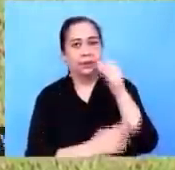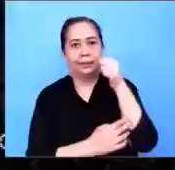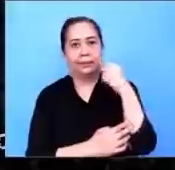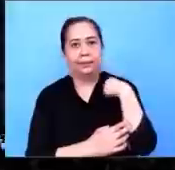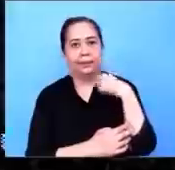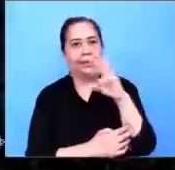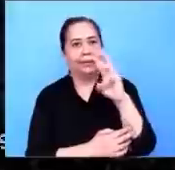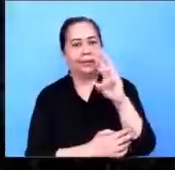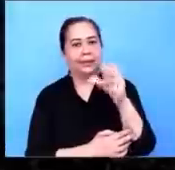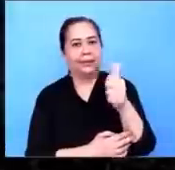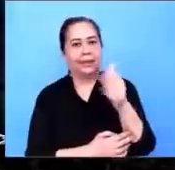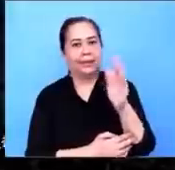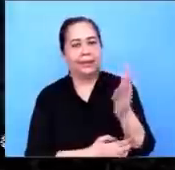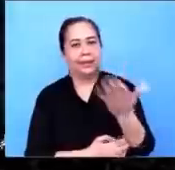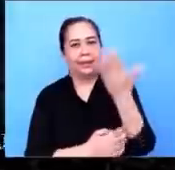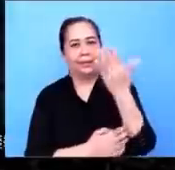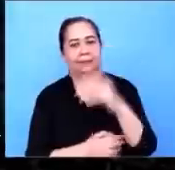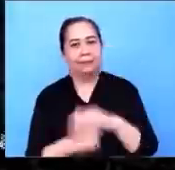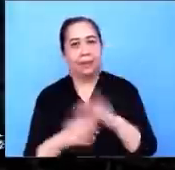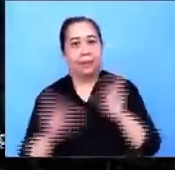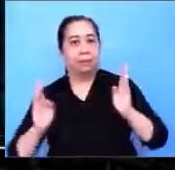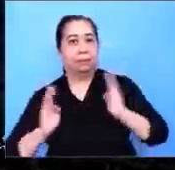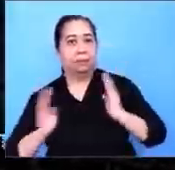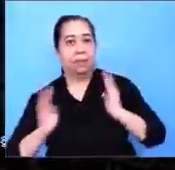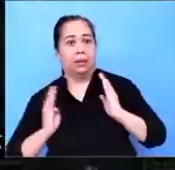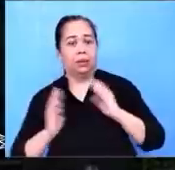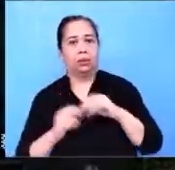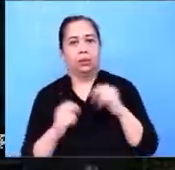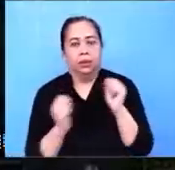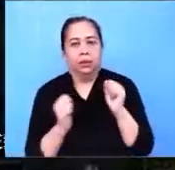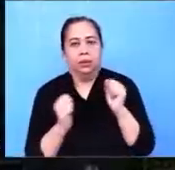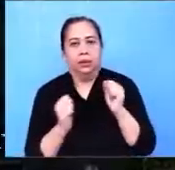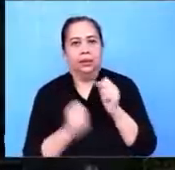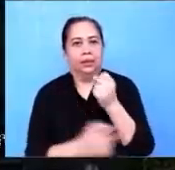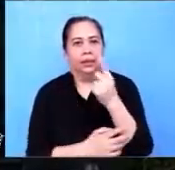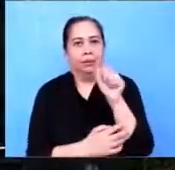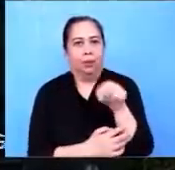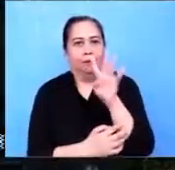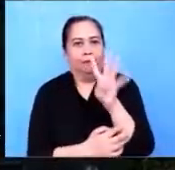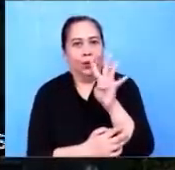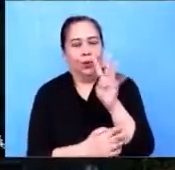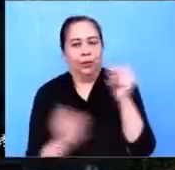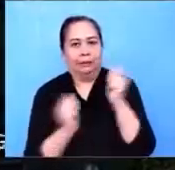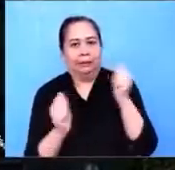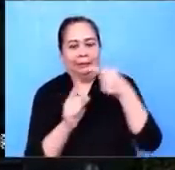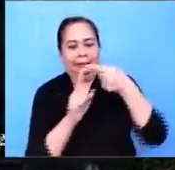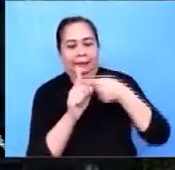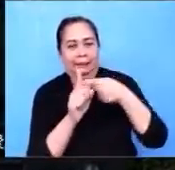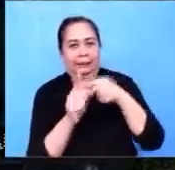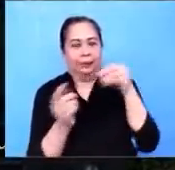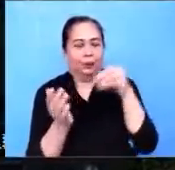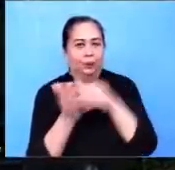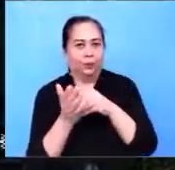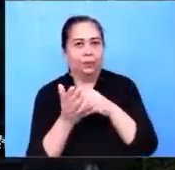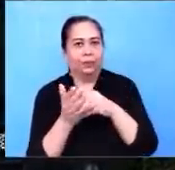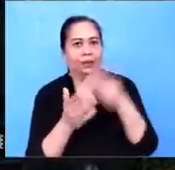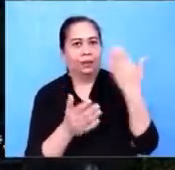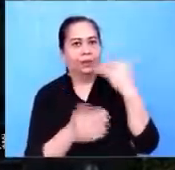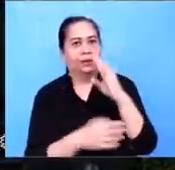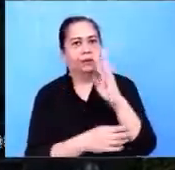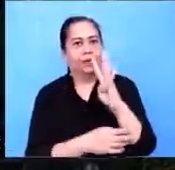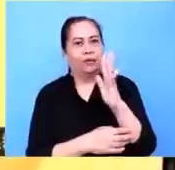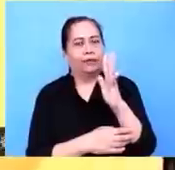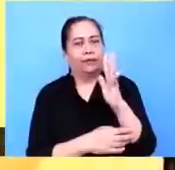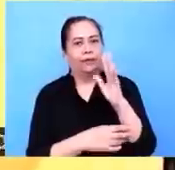a.m. Habang sa Baguio City, nakangangatog na 11.4 degrees Celsius ang naitala noong 4:50 a.m. ng